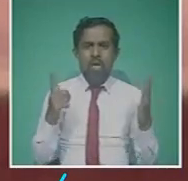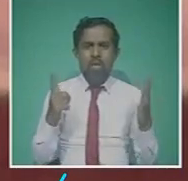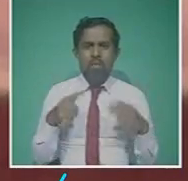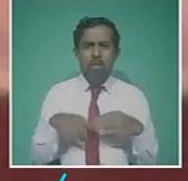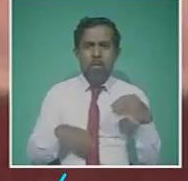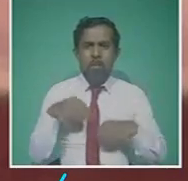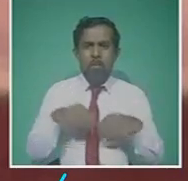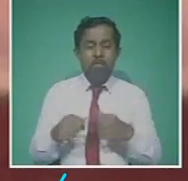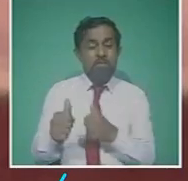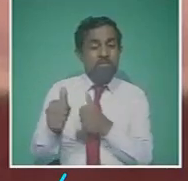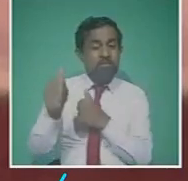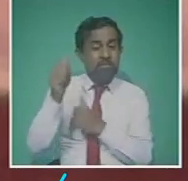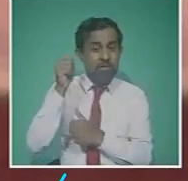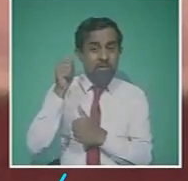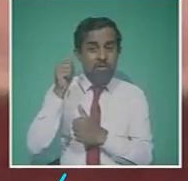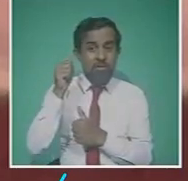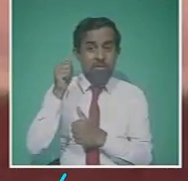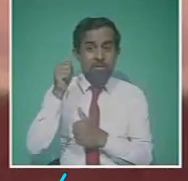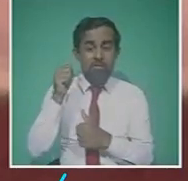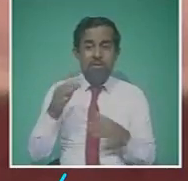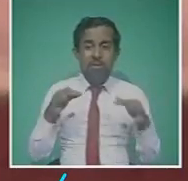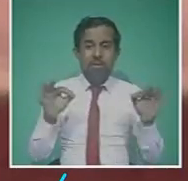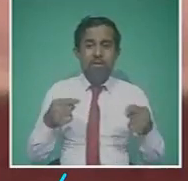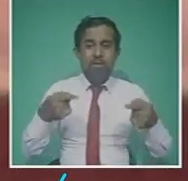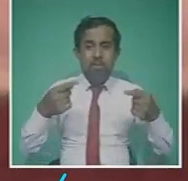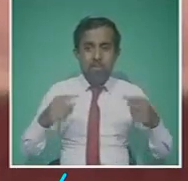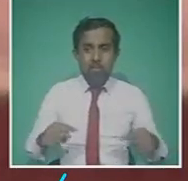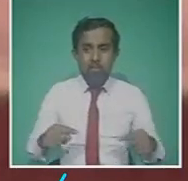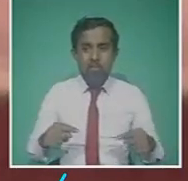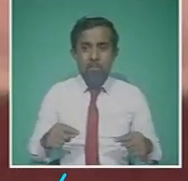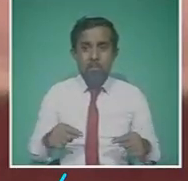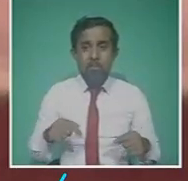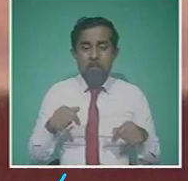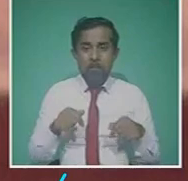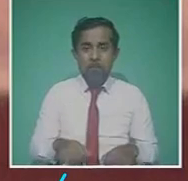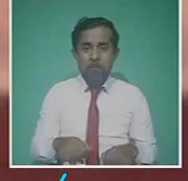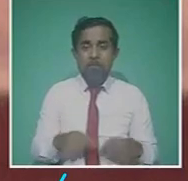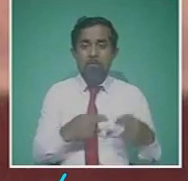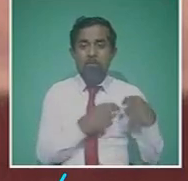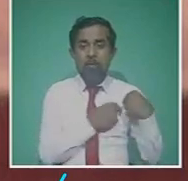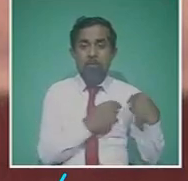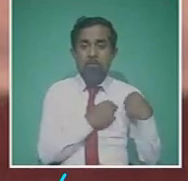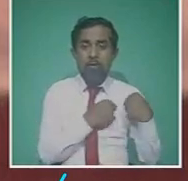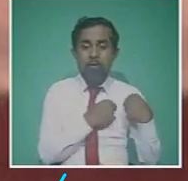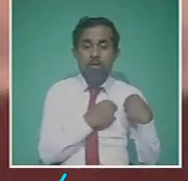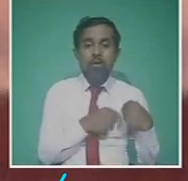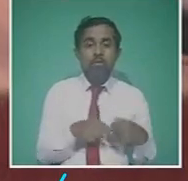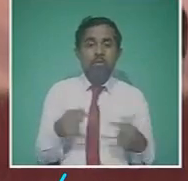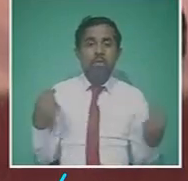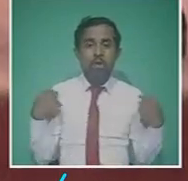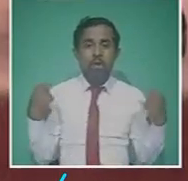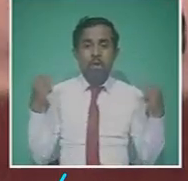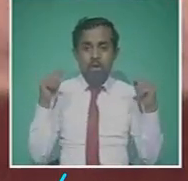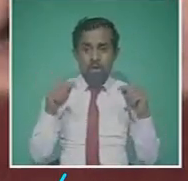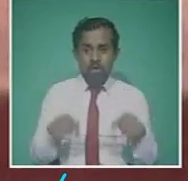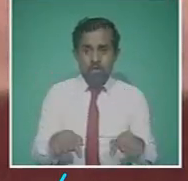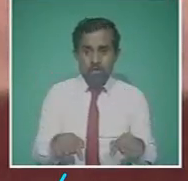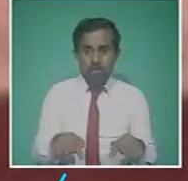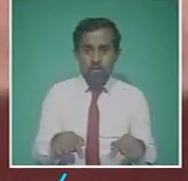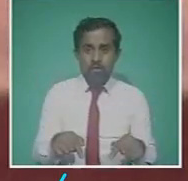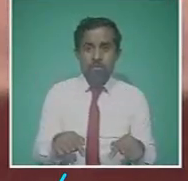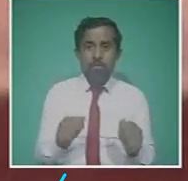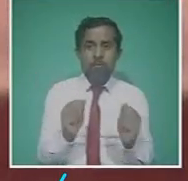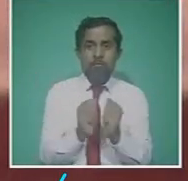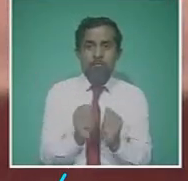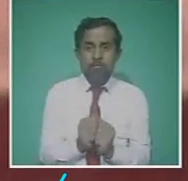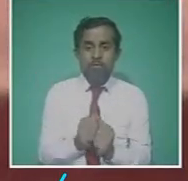දේශපාලන ඉතිහාසයේ මේ නිදහසෙන් පස්සේ මේ වගකිව යුත්තෝ කියන අය මෙතෙන්ට ඇවිල්ලා මේ